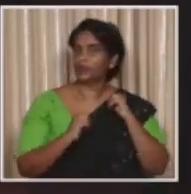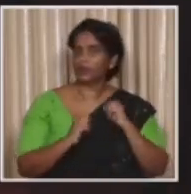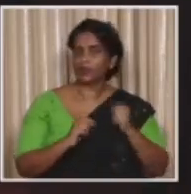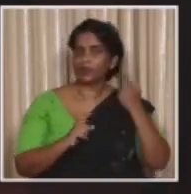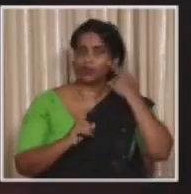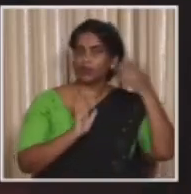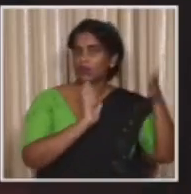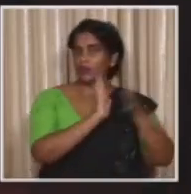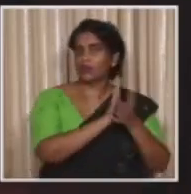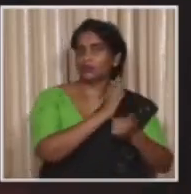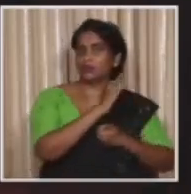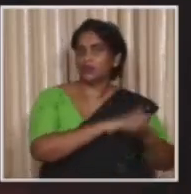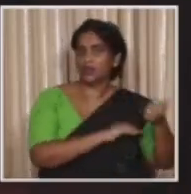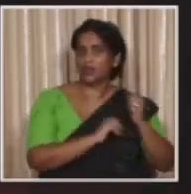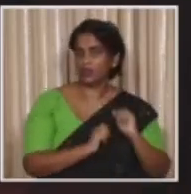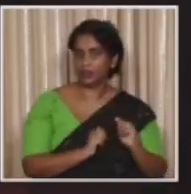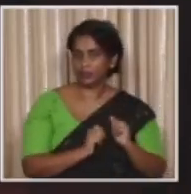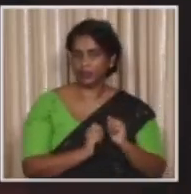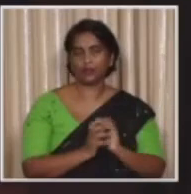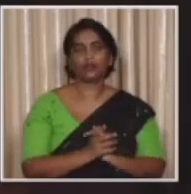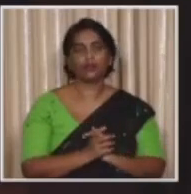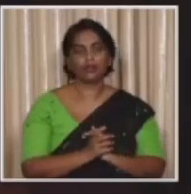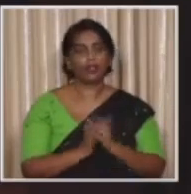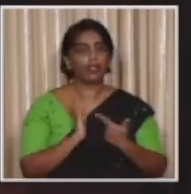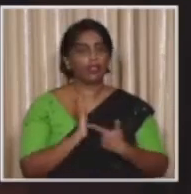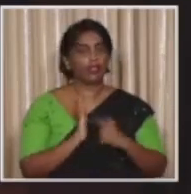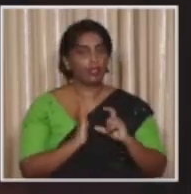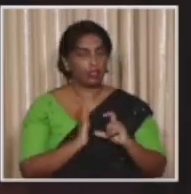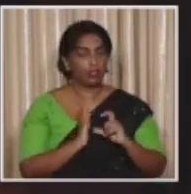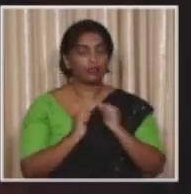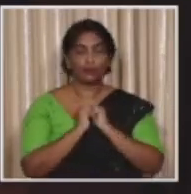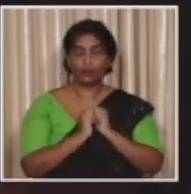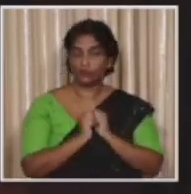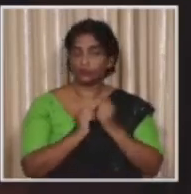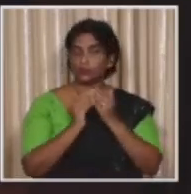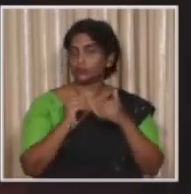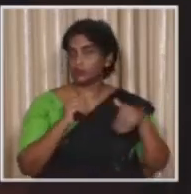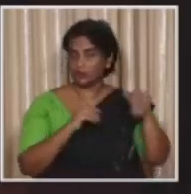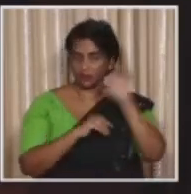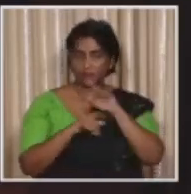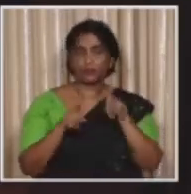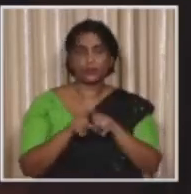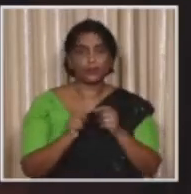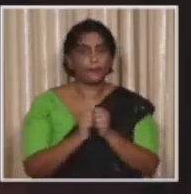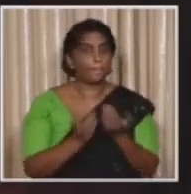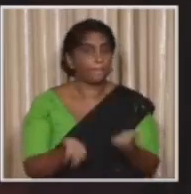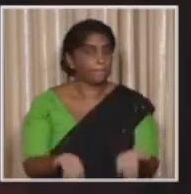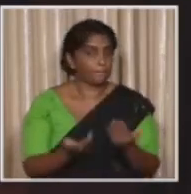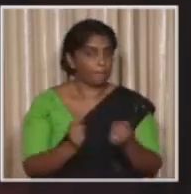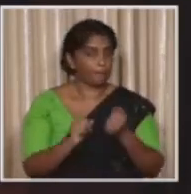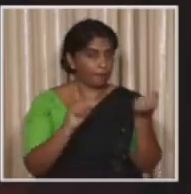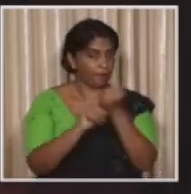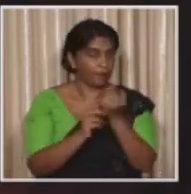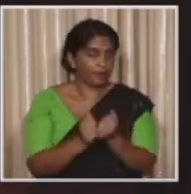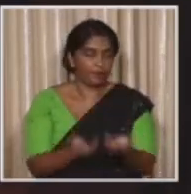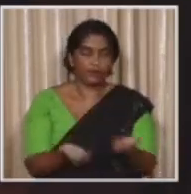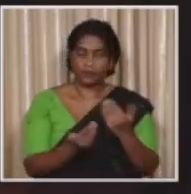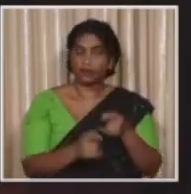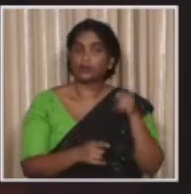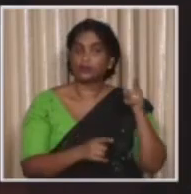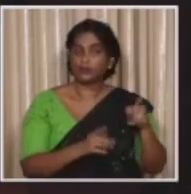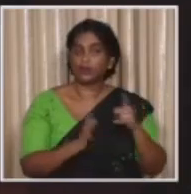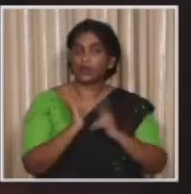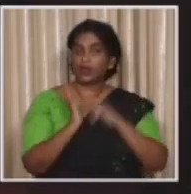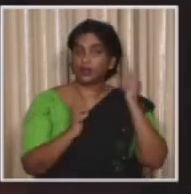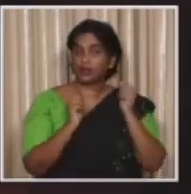එක්ක හිටගන්නේ තාක්ෂණ ශිල්පීන් වෘත්තිමය වශයෙන් බලගැන්වීම සඳහා ඔහු